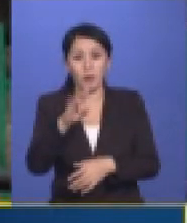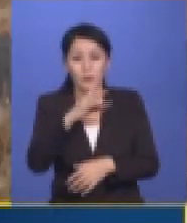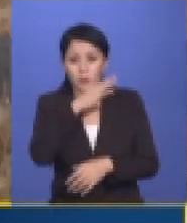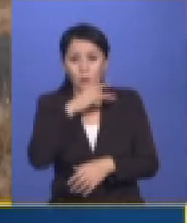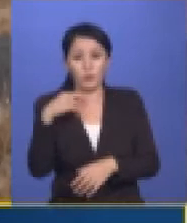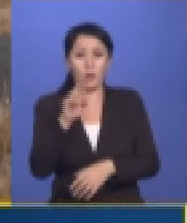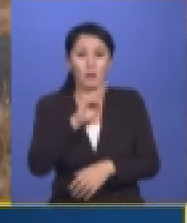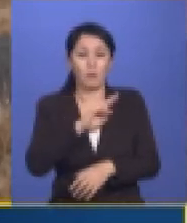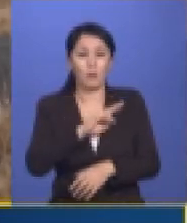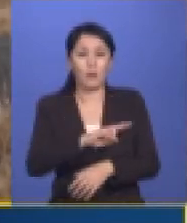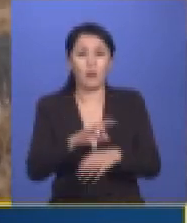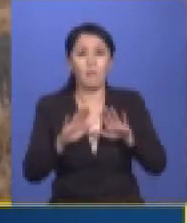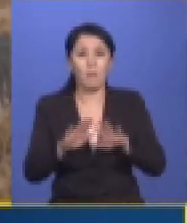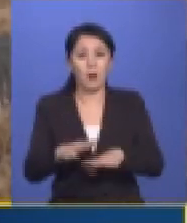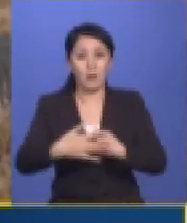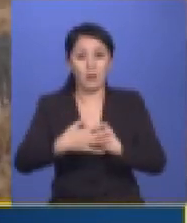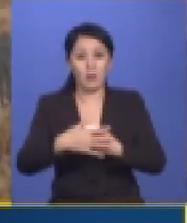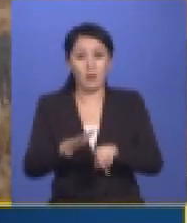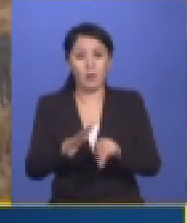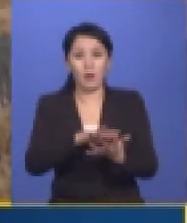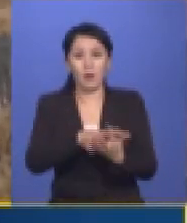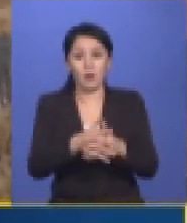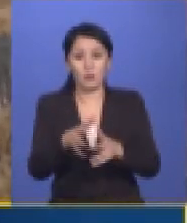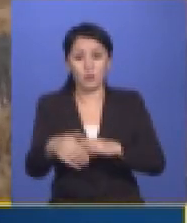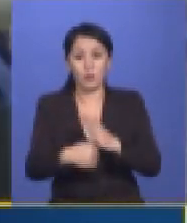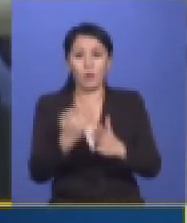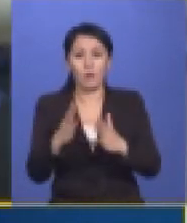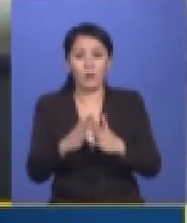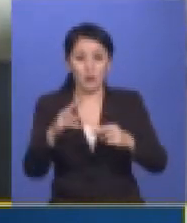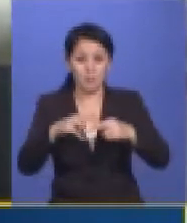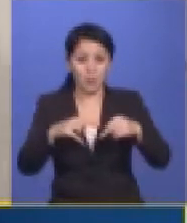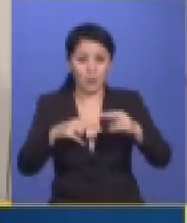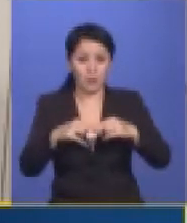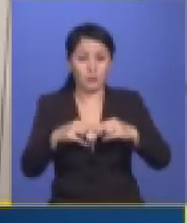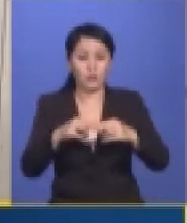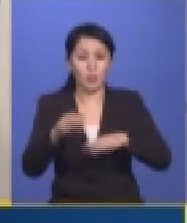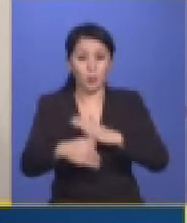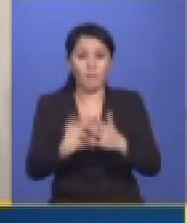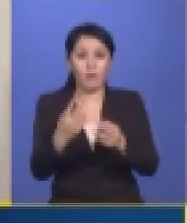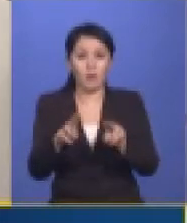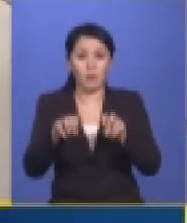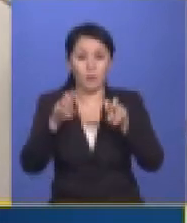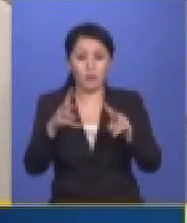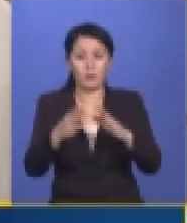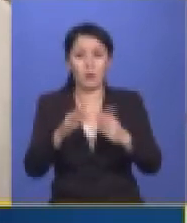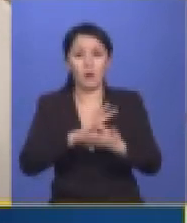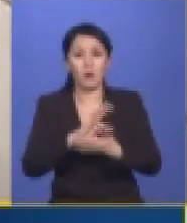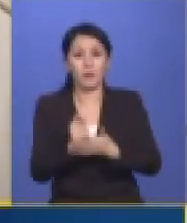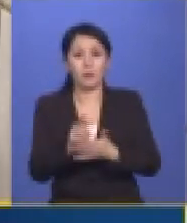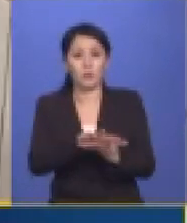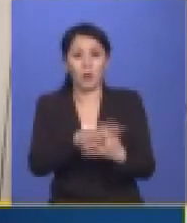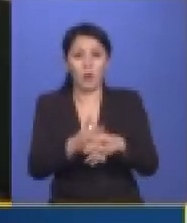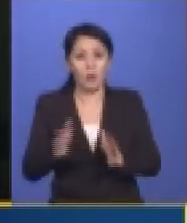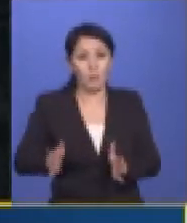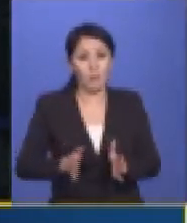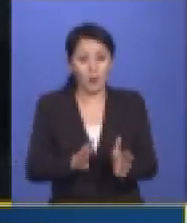еңбек сіңірді. Жұмыс орындарын құрып, ауыл тұрғындарына жаңа үйлер салды. Жас мамандарды баспанамен қамтып, ауыл ішілік жолдарды жөндеді. Туған